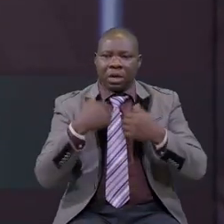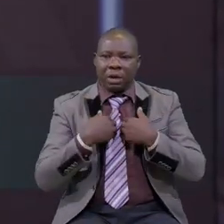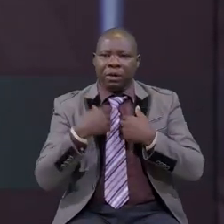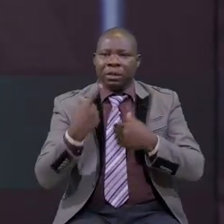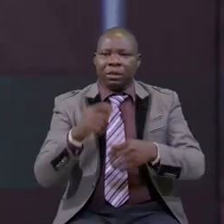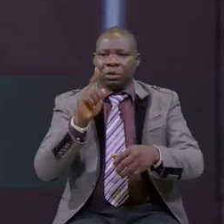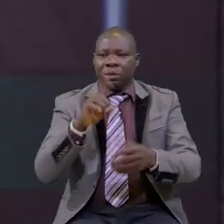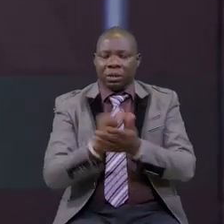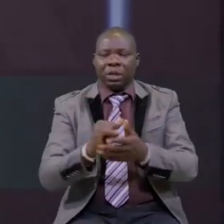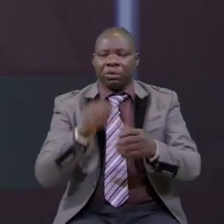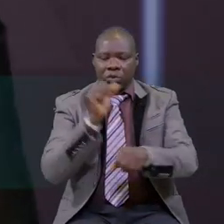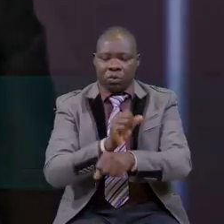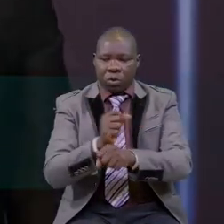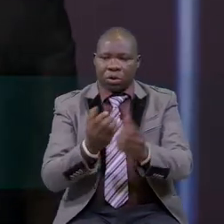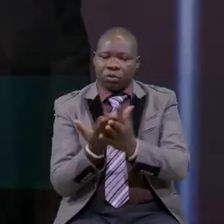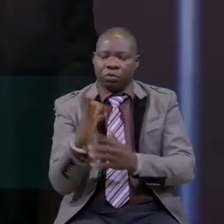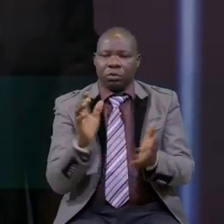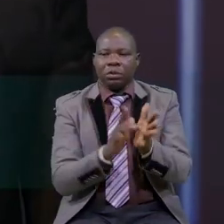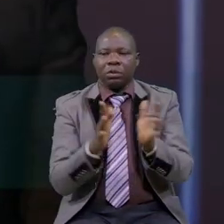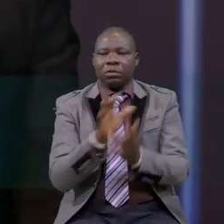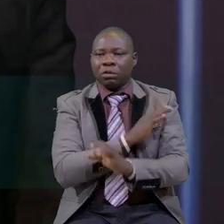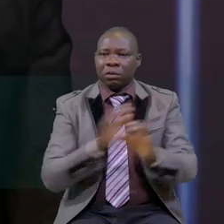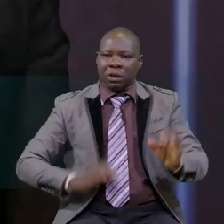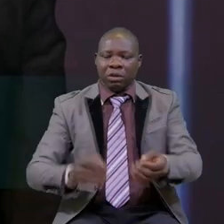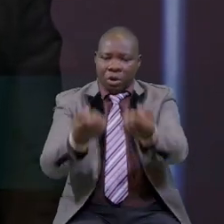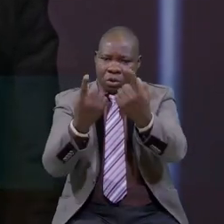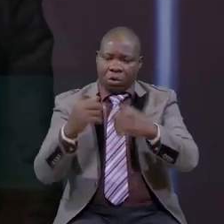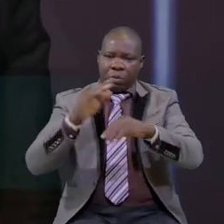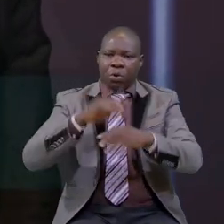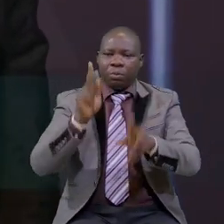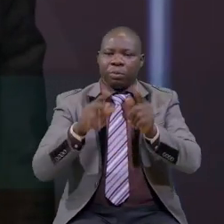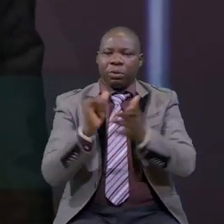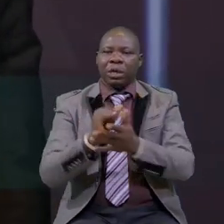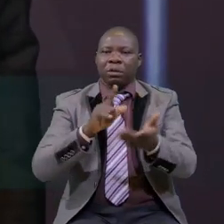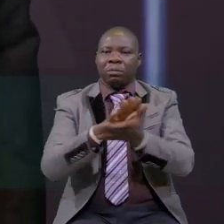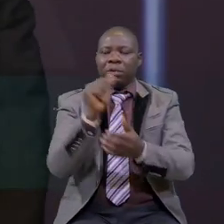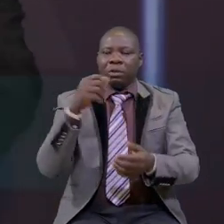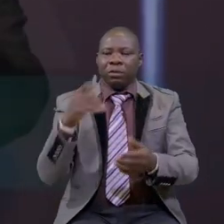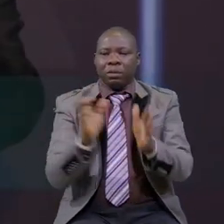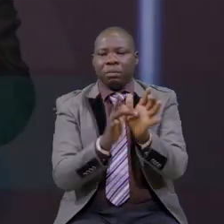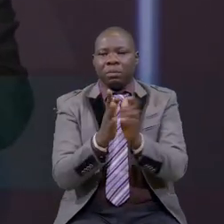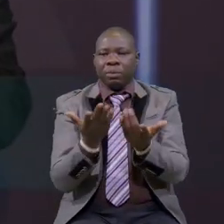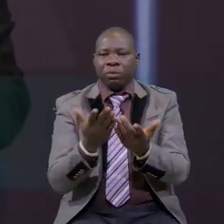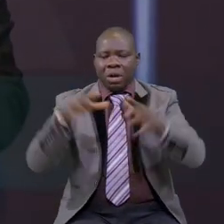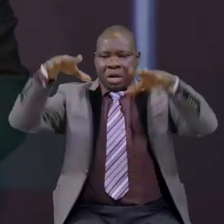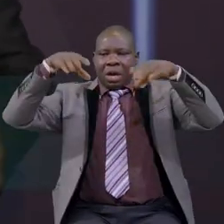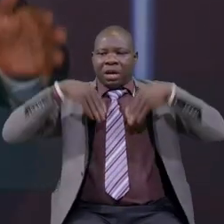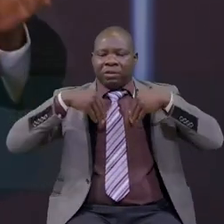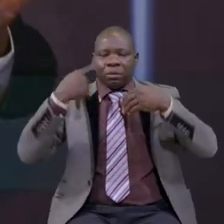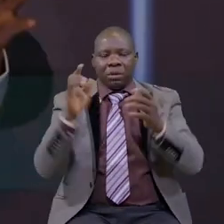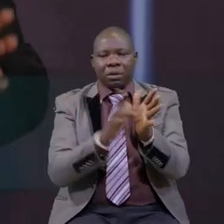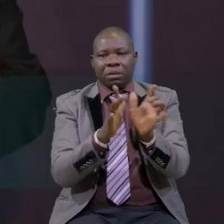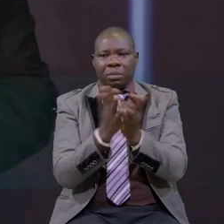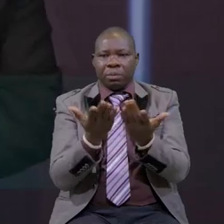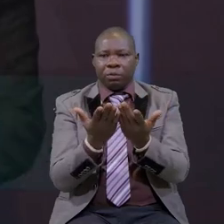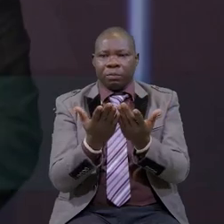ce qui marche et qui vient à travers Jésus-Christ, vient sur ceux-là qui croient en la Bible, qui acceptent la